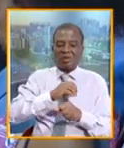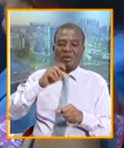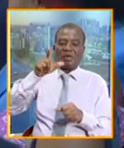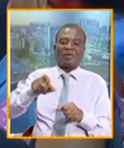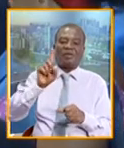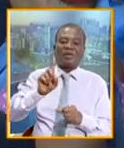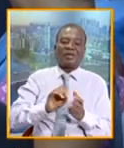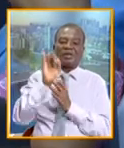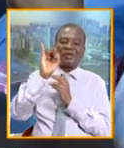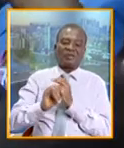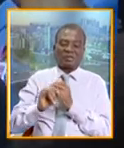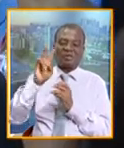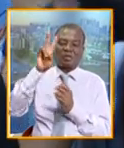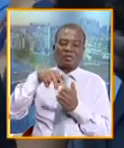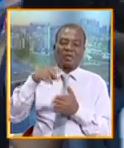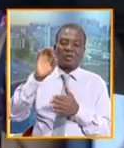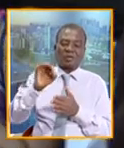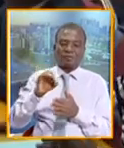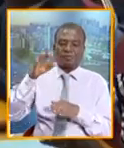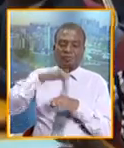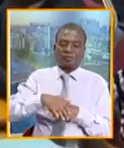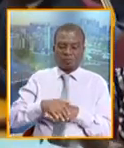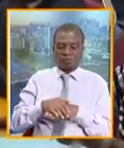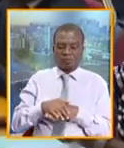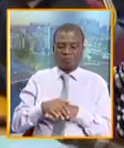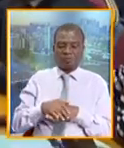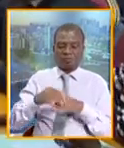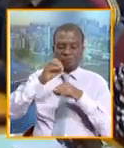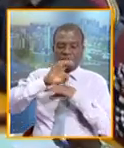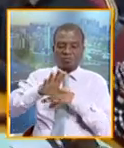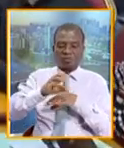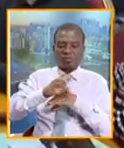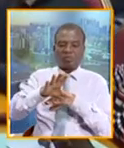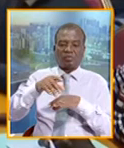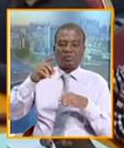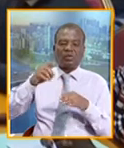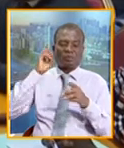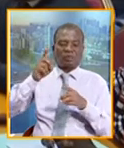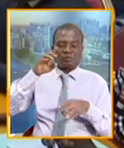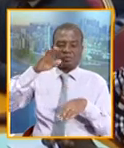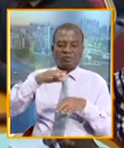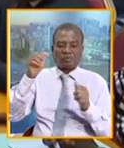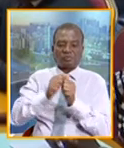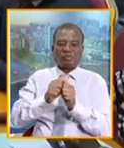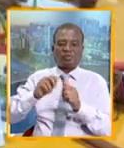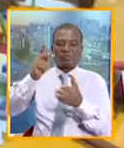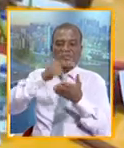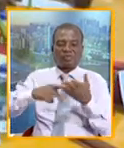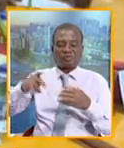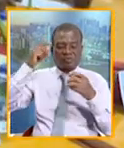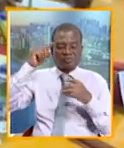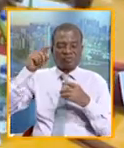21 janvier 2019. Sur instruction du chef de l'État, le dialogue avec les partis politiques sur la réforme de la commission